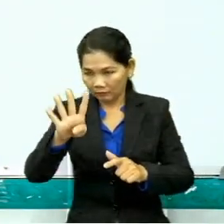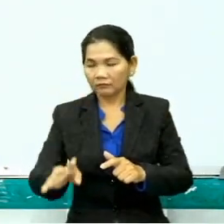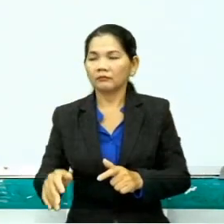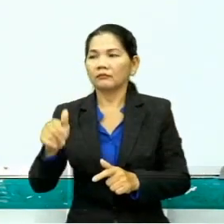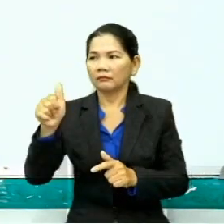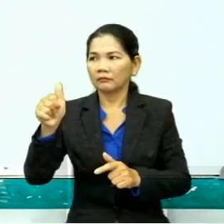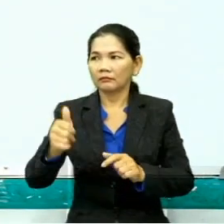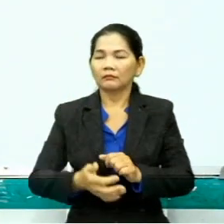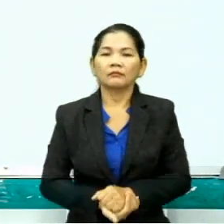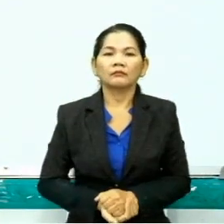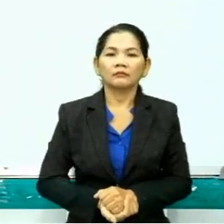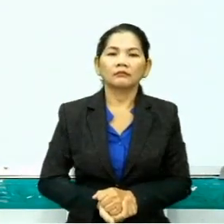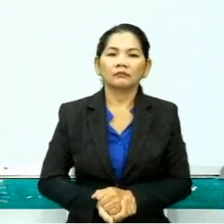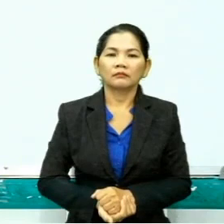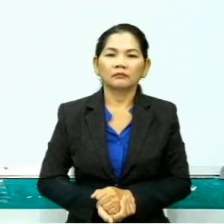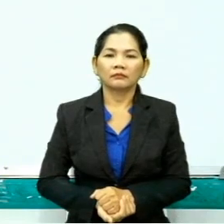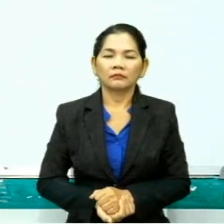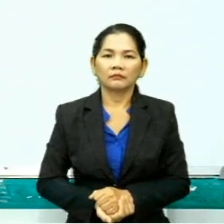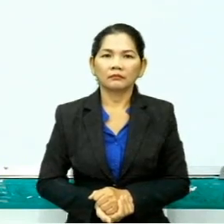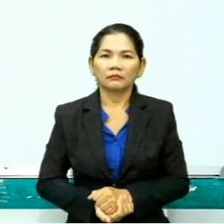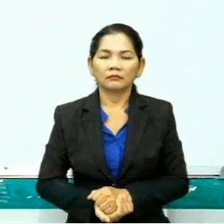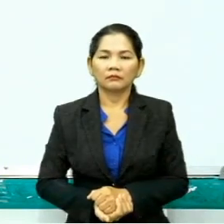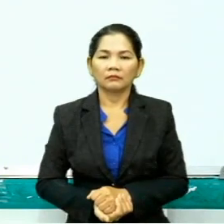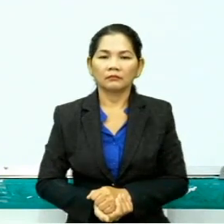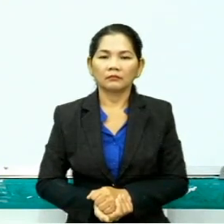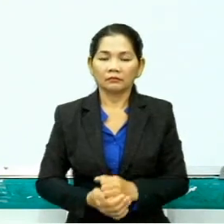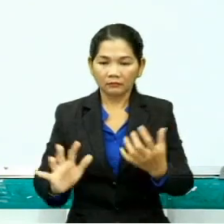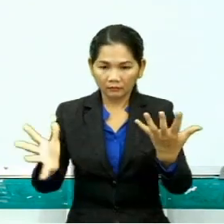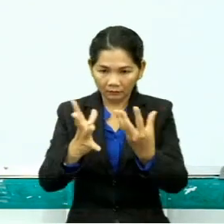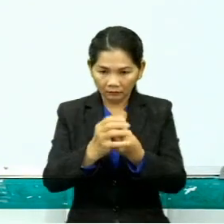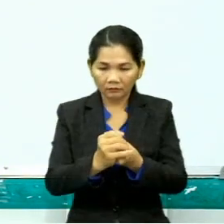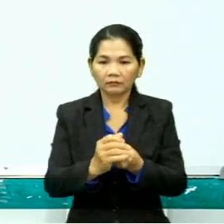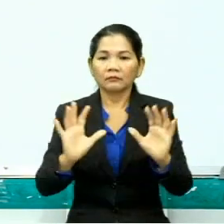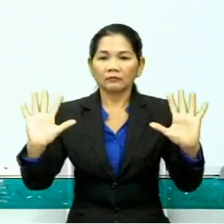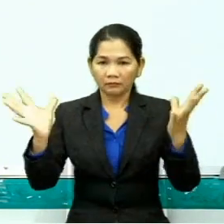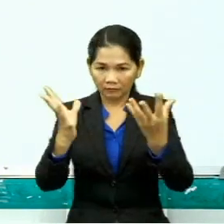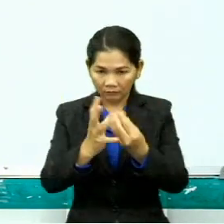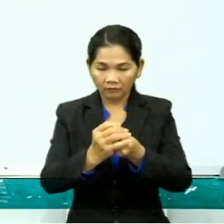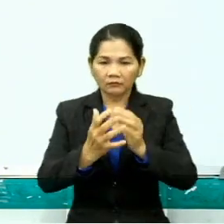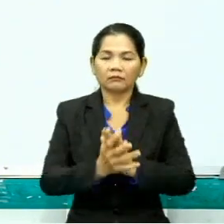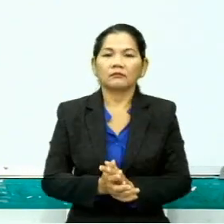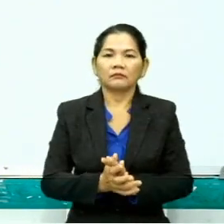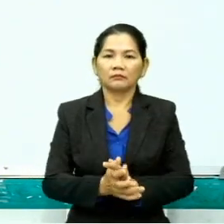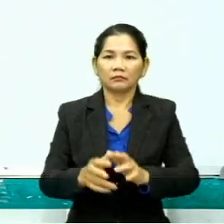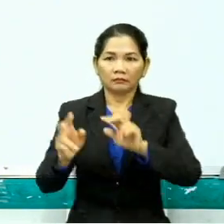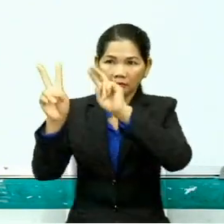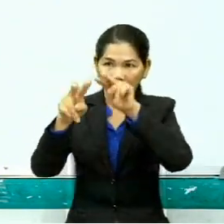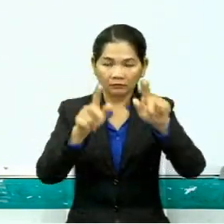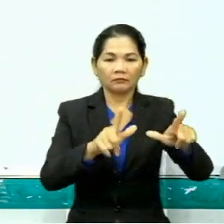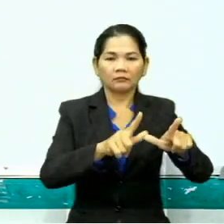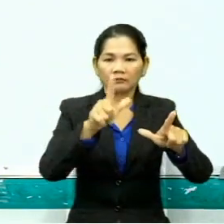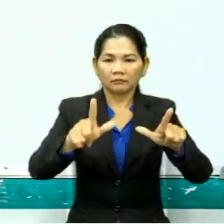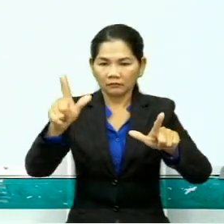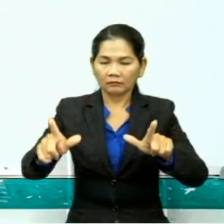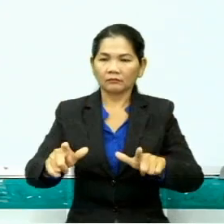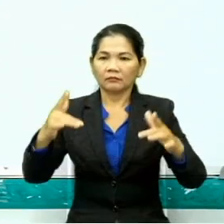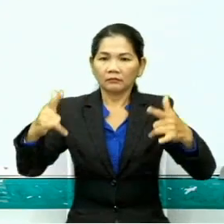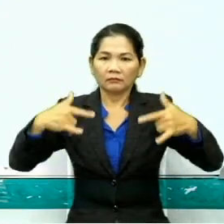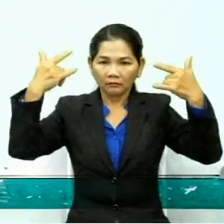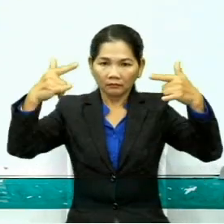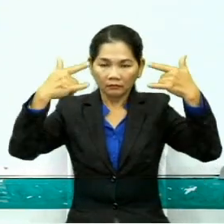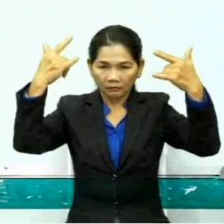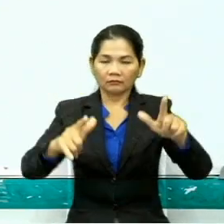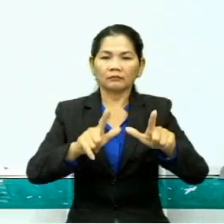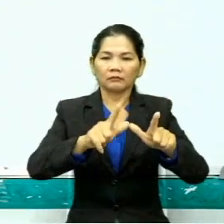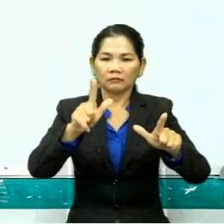á chàng chán chạy dừng sờ đọc khăn điểm nó con á chà bịa tê chó chua nằng bịa bò vó